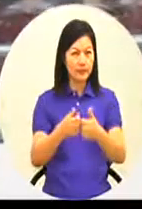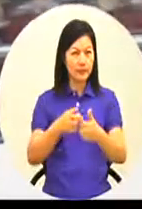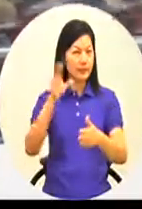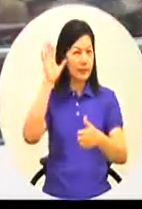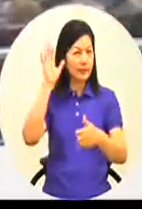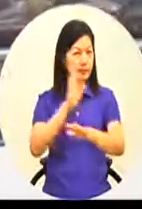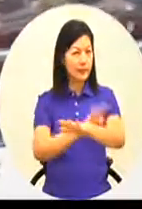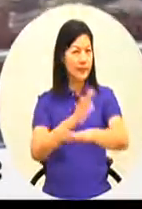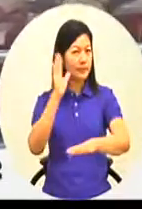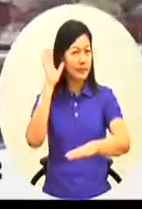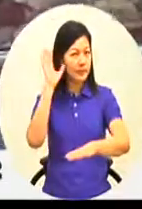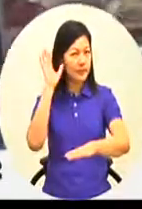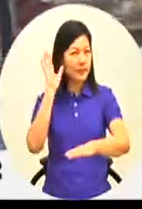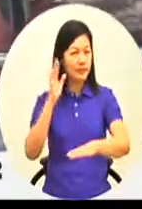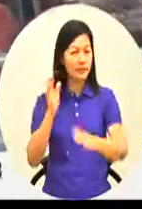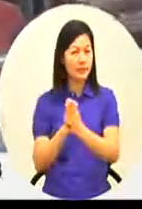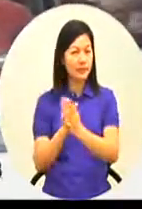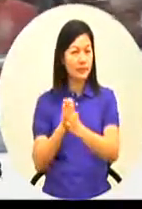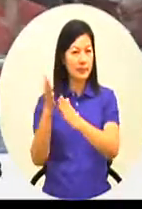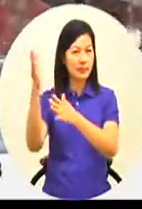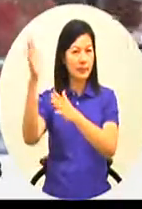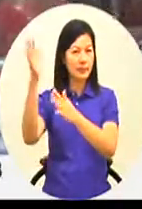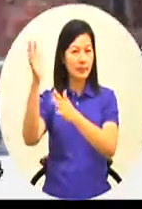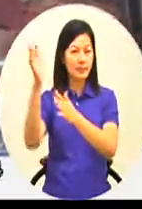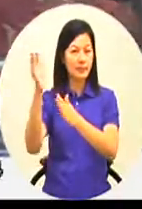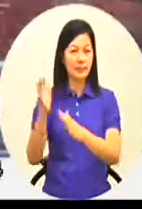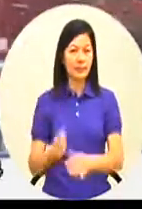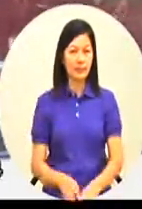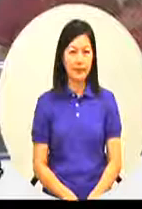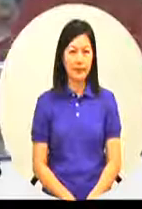请大家热烈掌声欢迎。